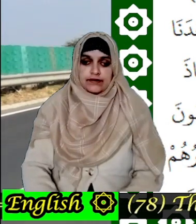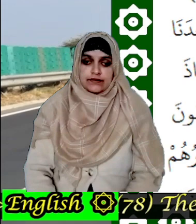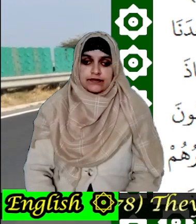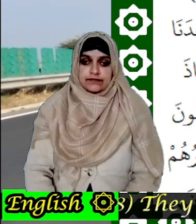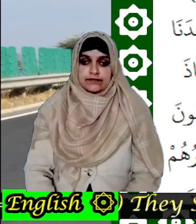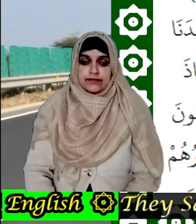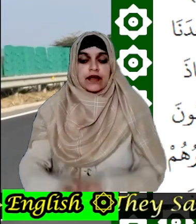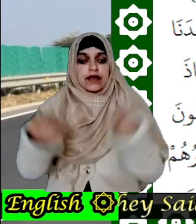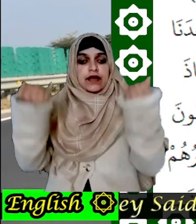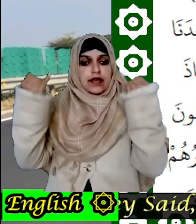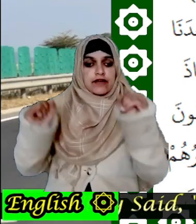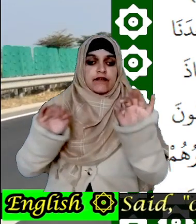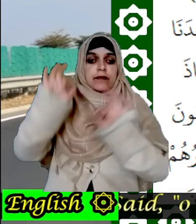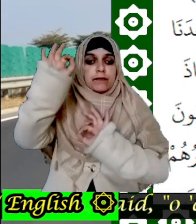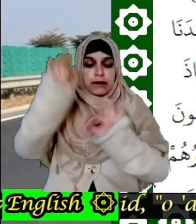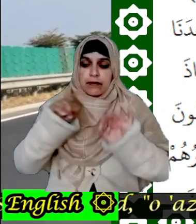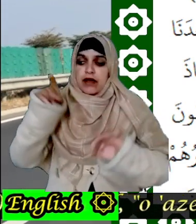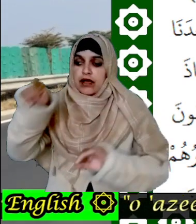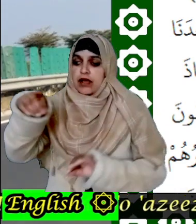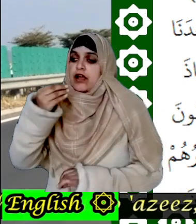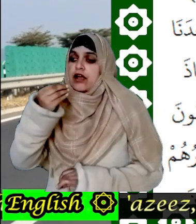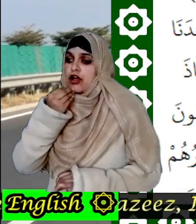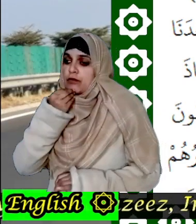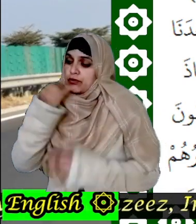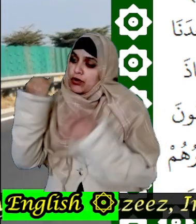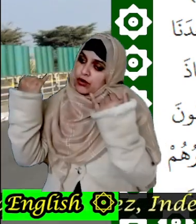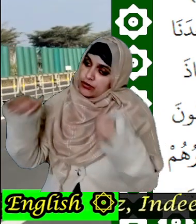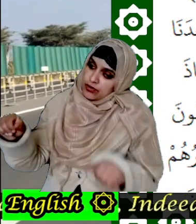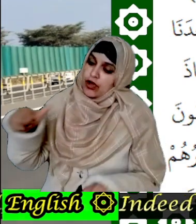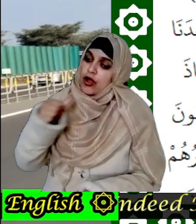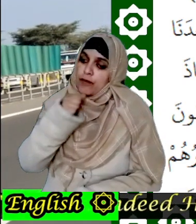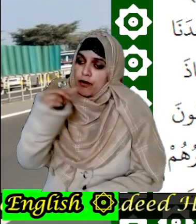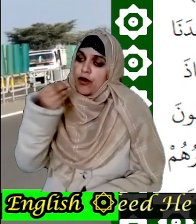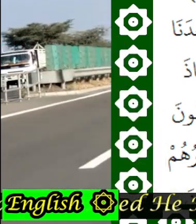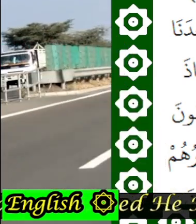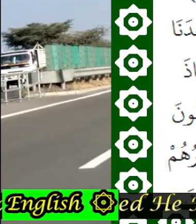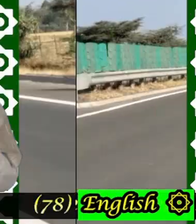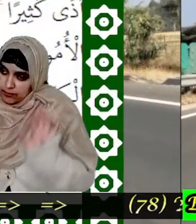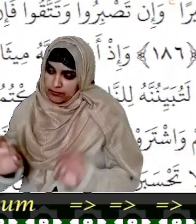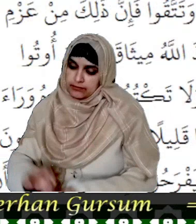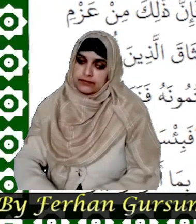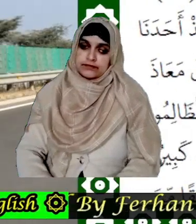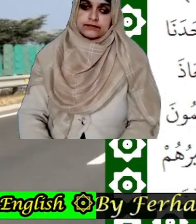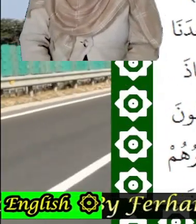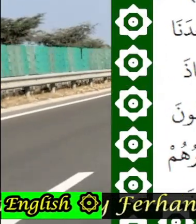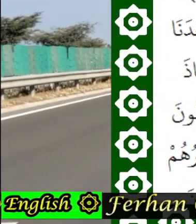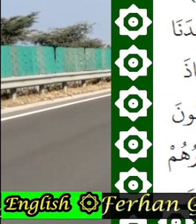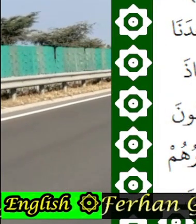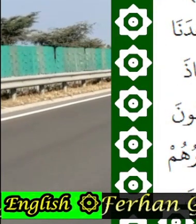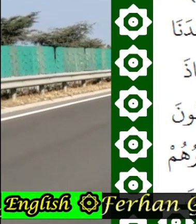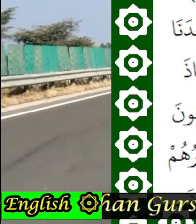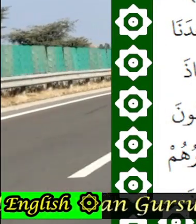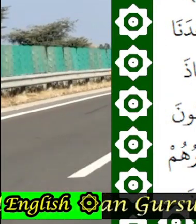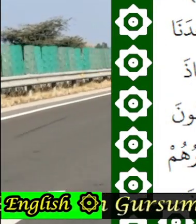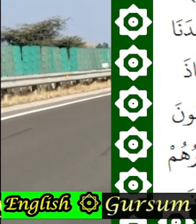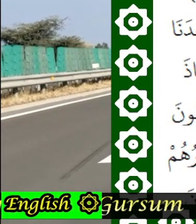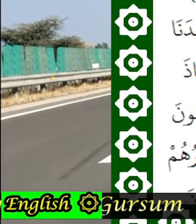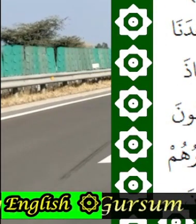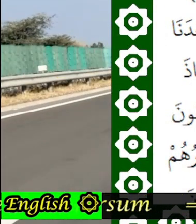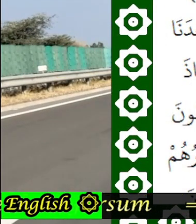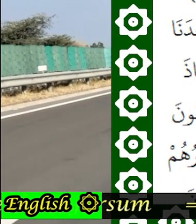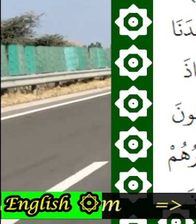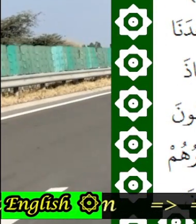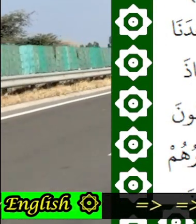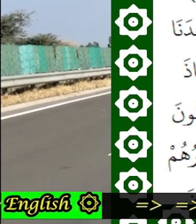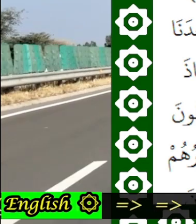إنا إذا لظالمون. أبقنا قال دوب عزيزي يوسف